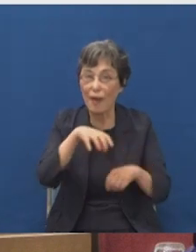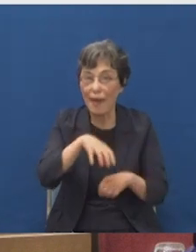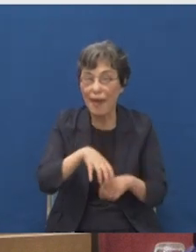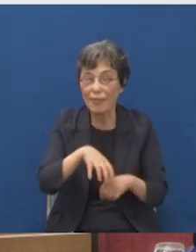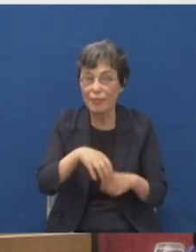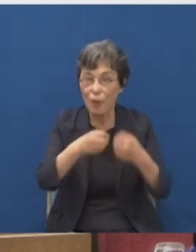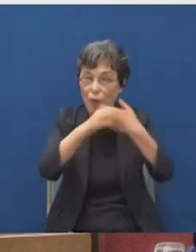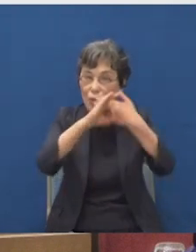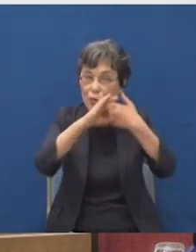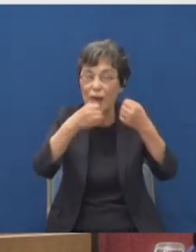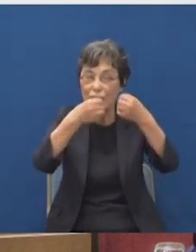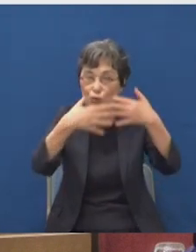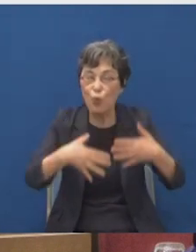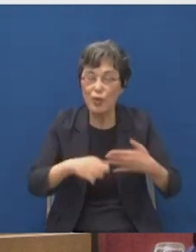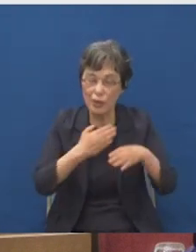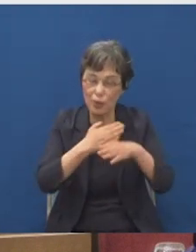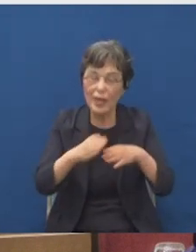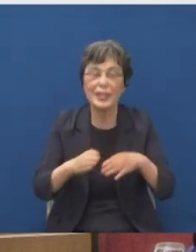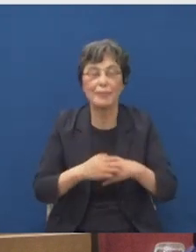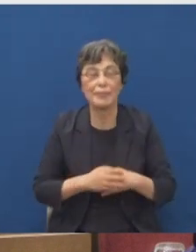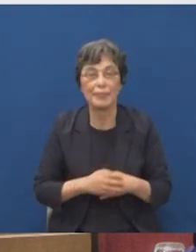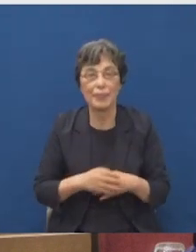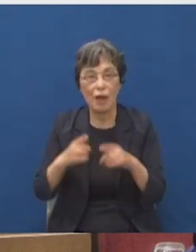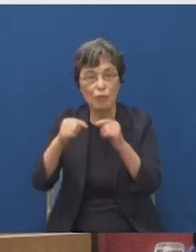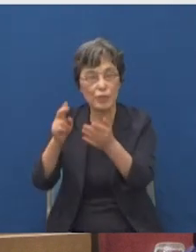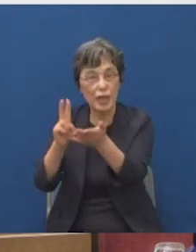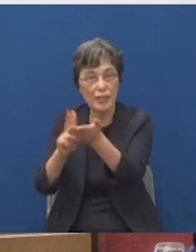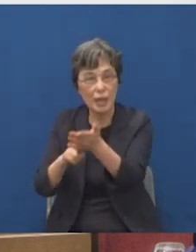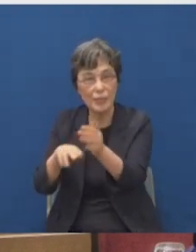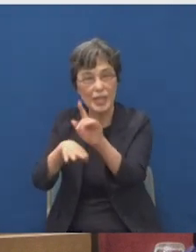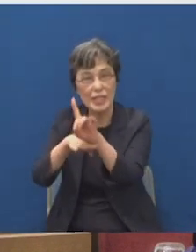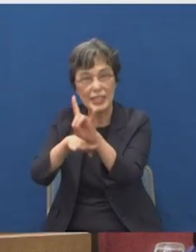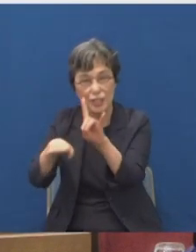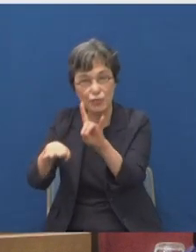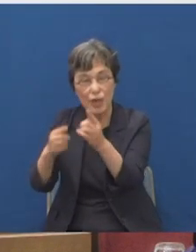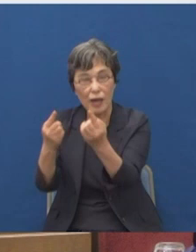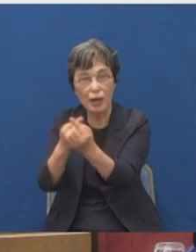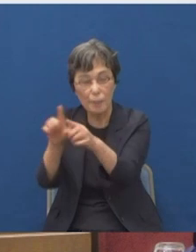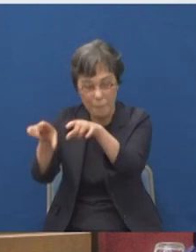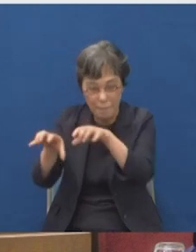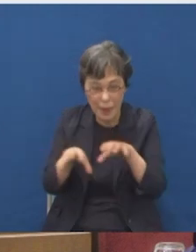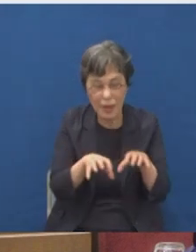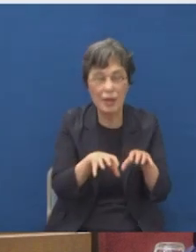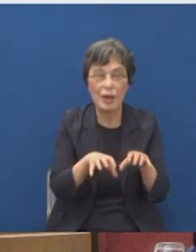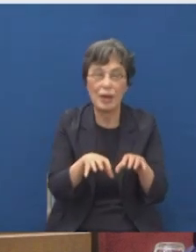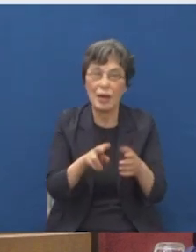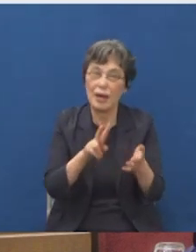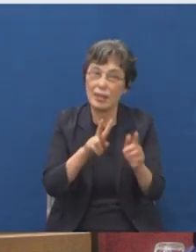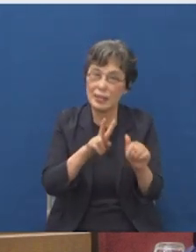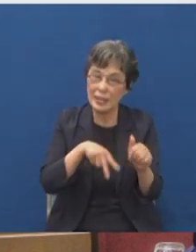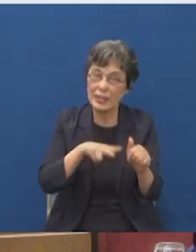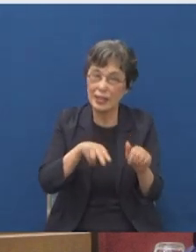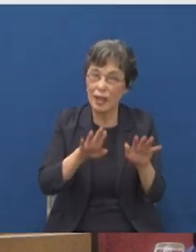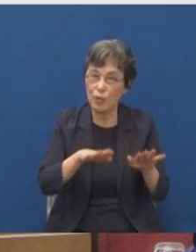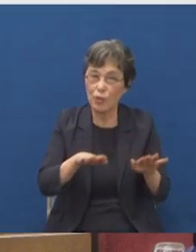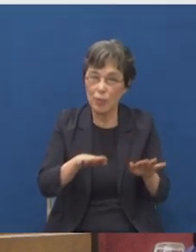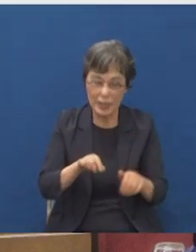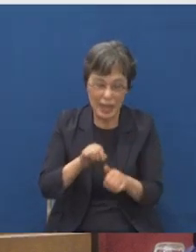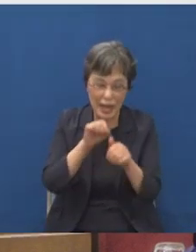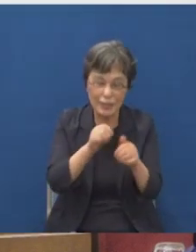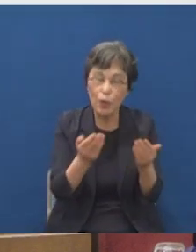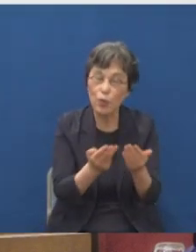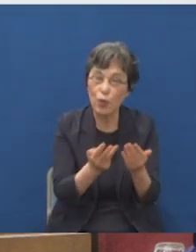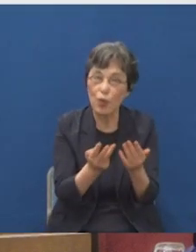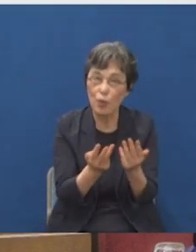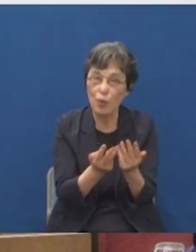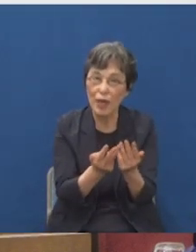等に関する条例の一部改正は、国が定める基準等の一部改正に伴い、認定こども園に配置する職員の数の